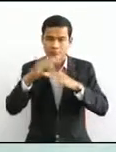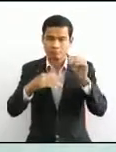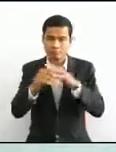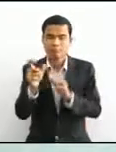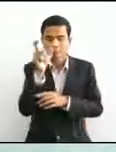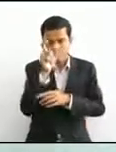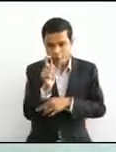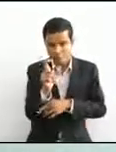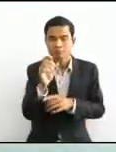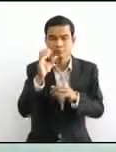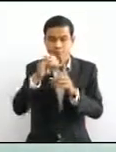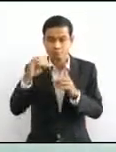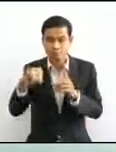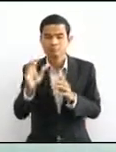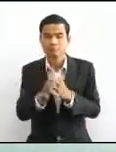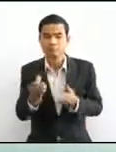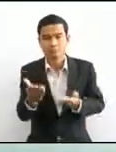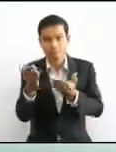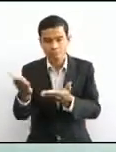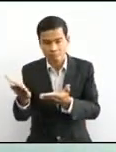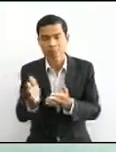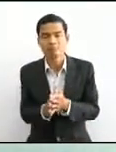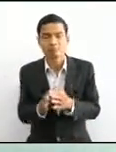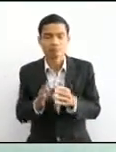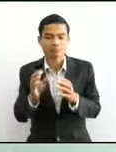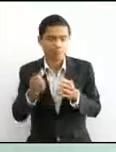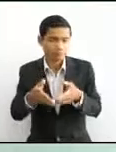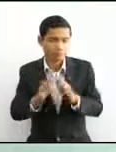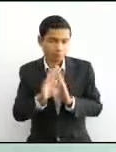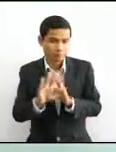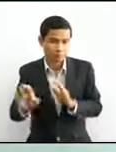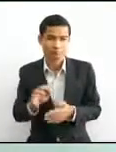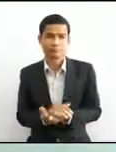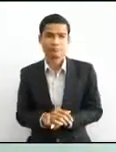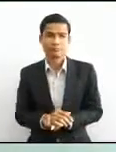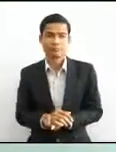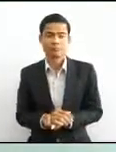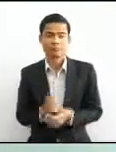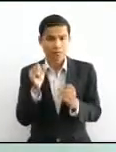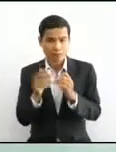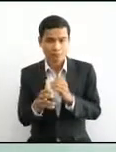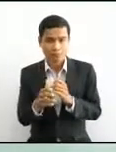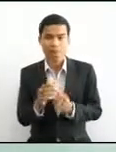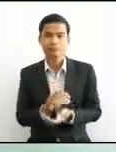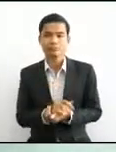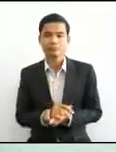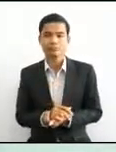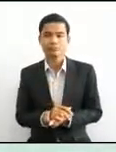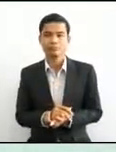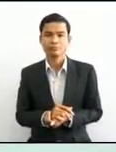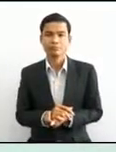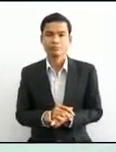nè cử tốc bê lại con bằng tay tiết ná. Tỏ, tìm khuôn bằng cách là bà thông ốc nìa. Chập đám.